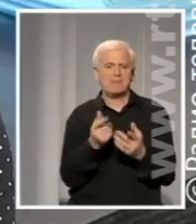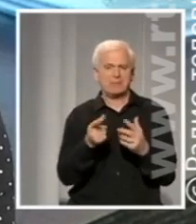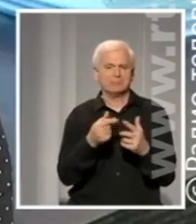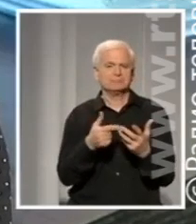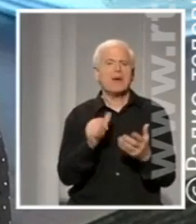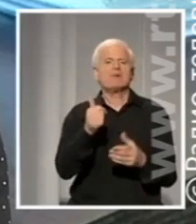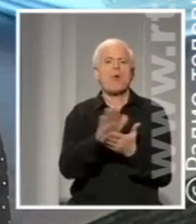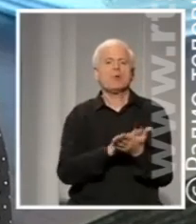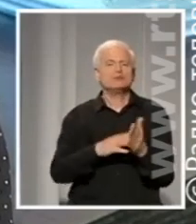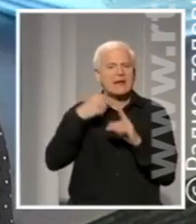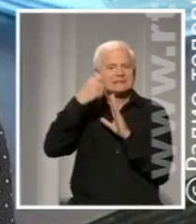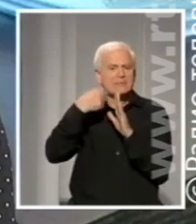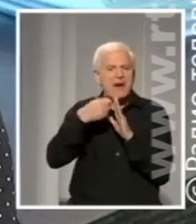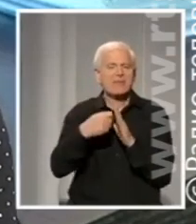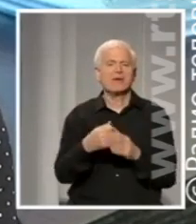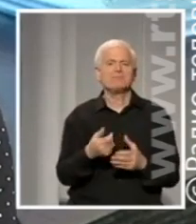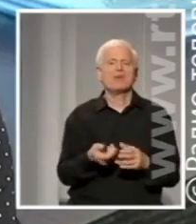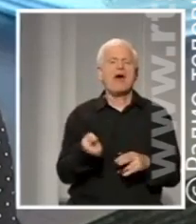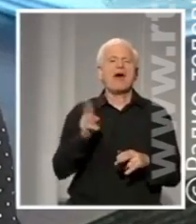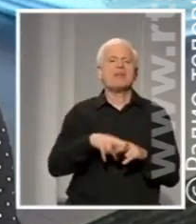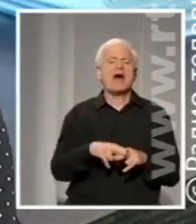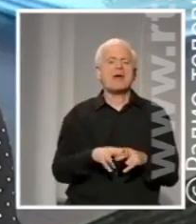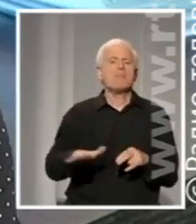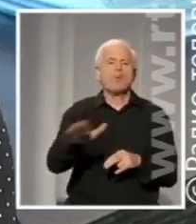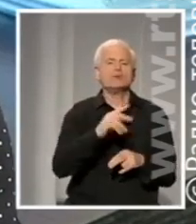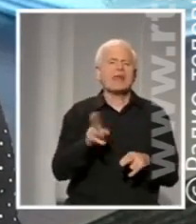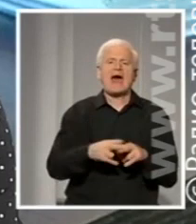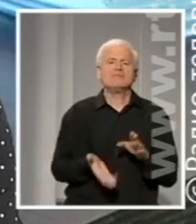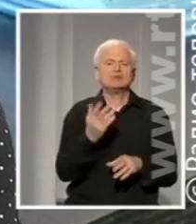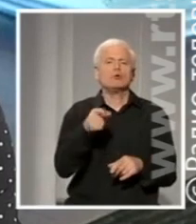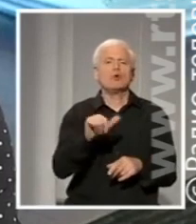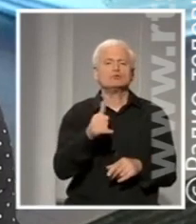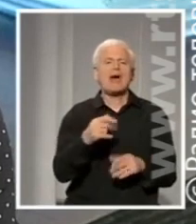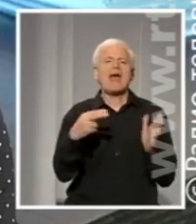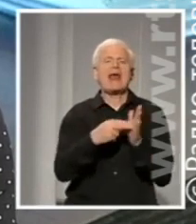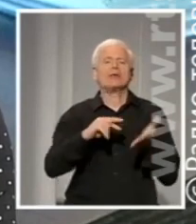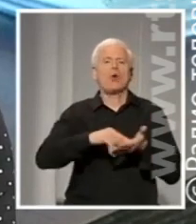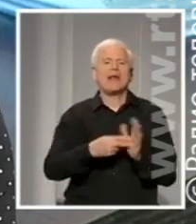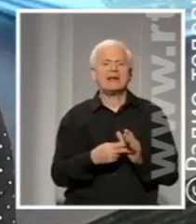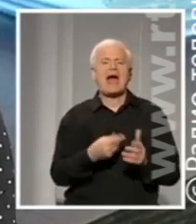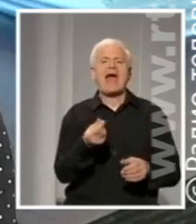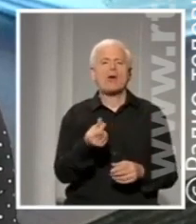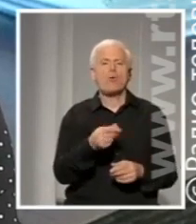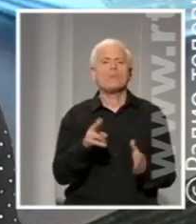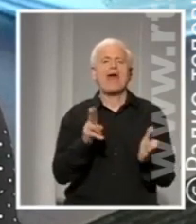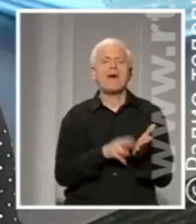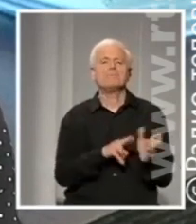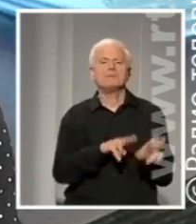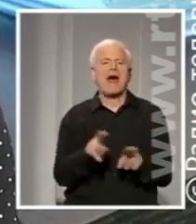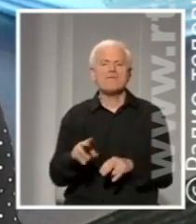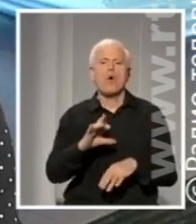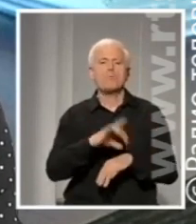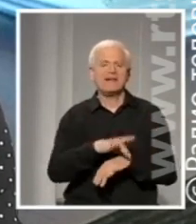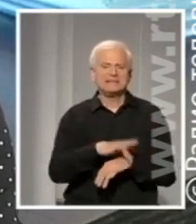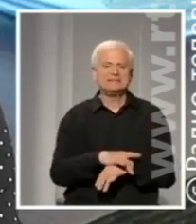smo krenuli sa snimanjima područja rada koji imaju najviše obrazovnih profila, a to su elektrotehnika, ekonomija, pravo,